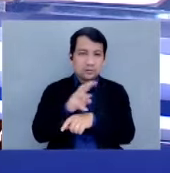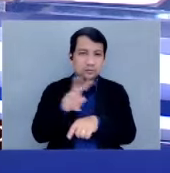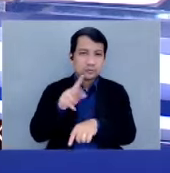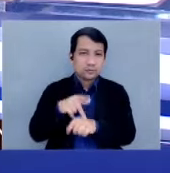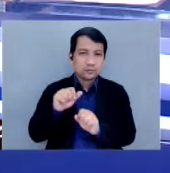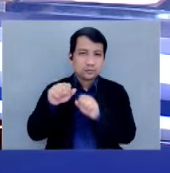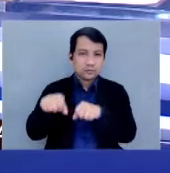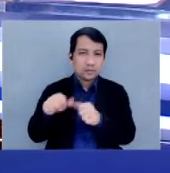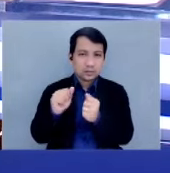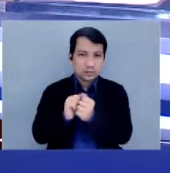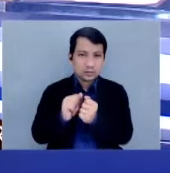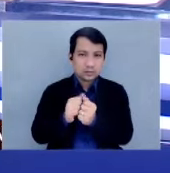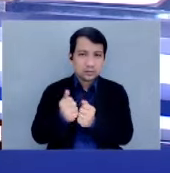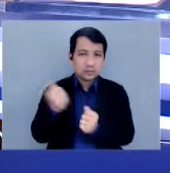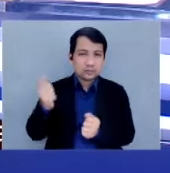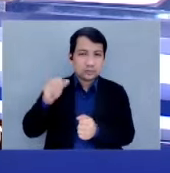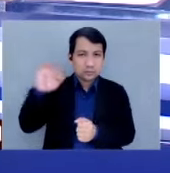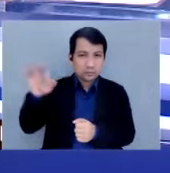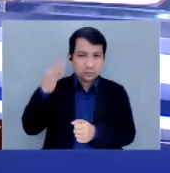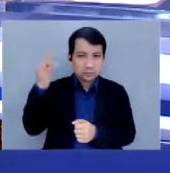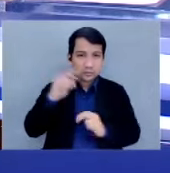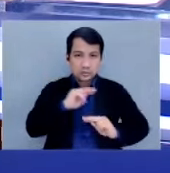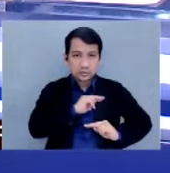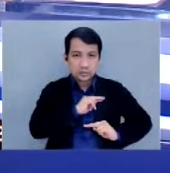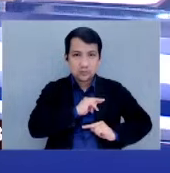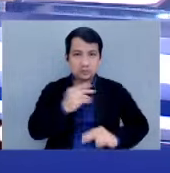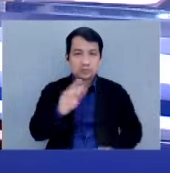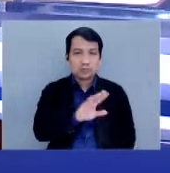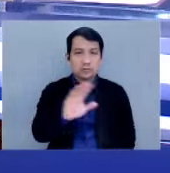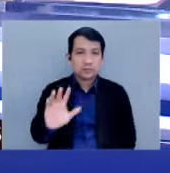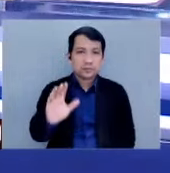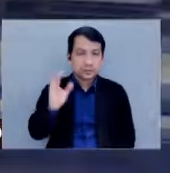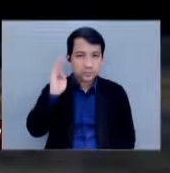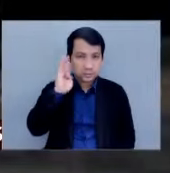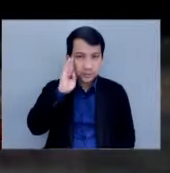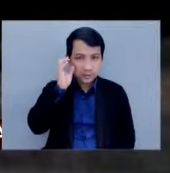kasama ang French Navy. Nasa front line balitang yan si Brian Castillo.